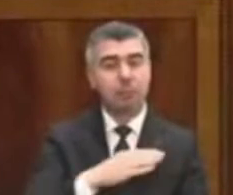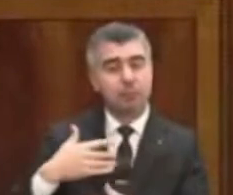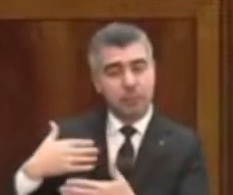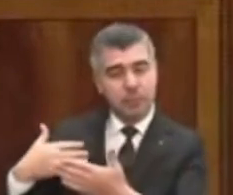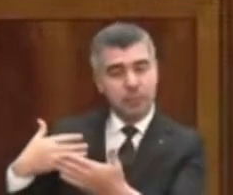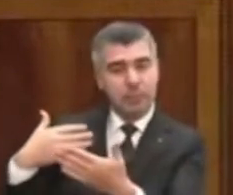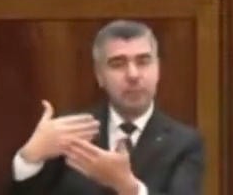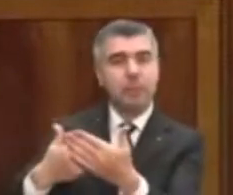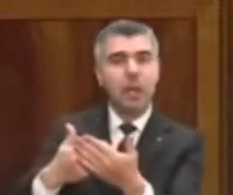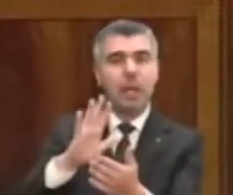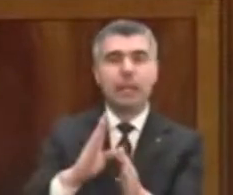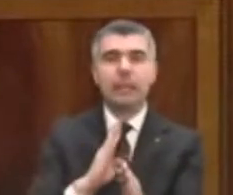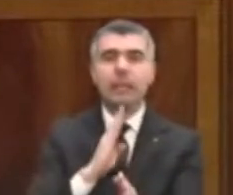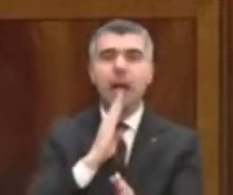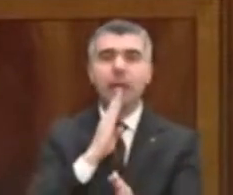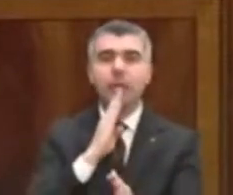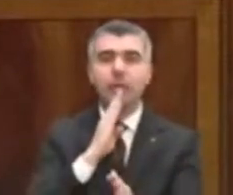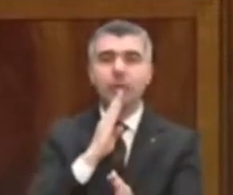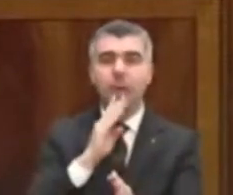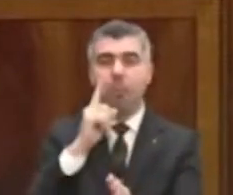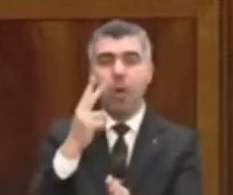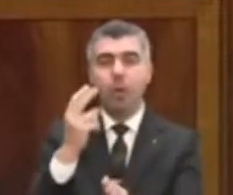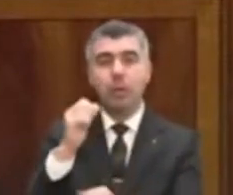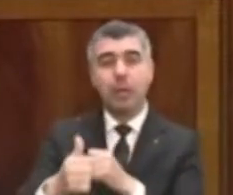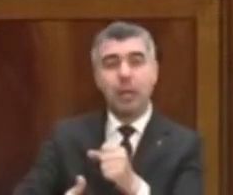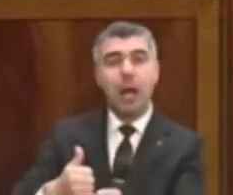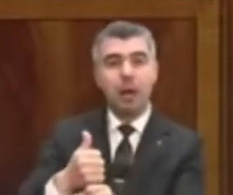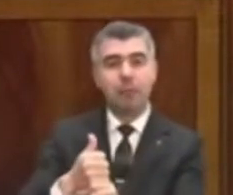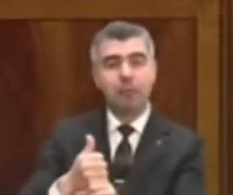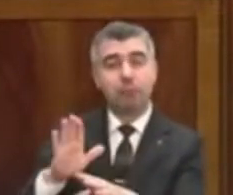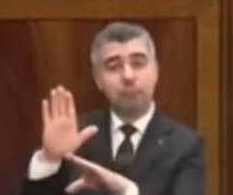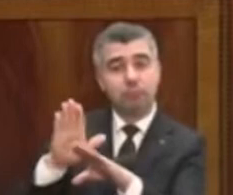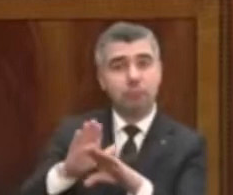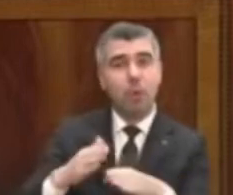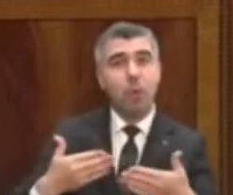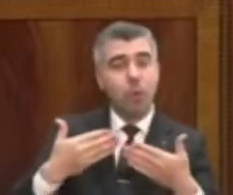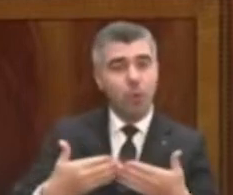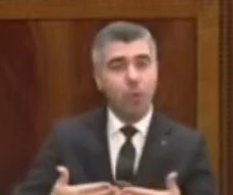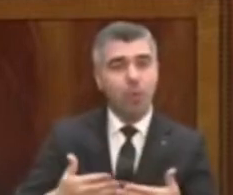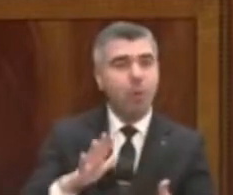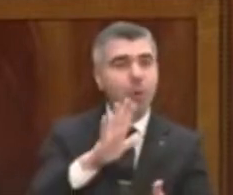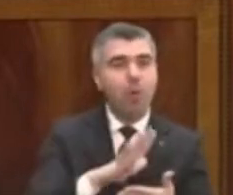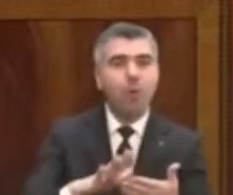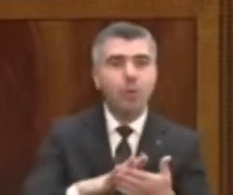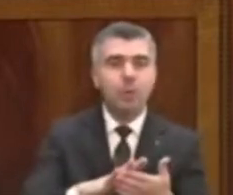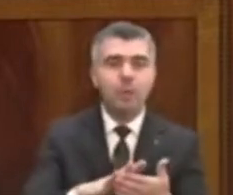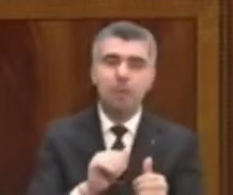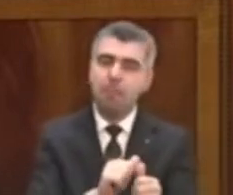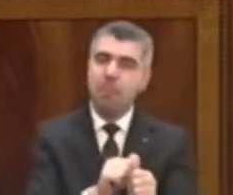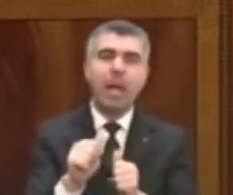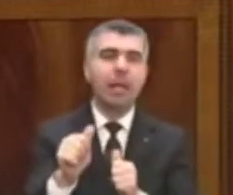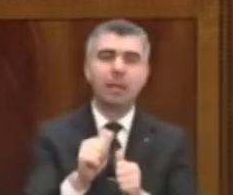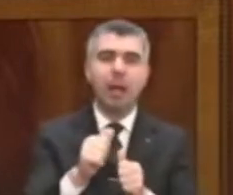يزيد 12 قرن. لذا ندعوكم من هذا المنبر أن تبتعدوا عن المغرب وانظروا ما